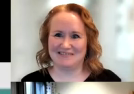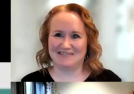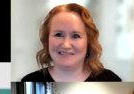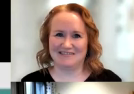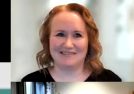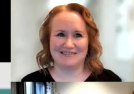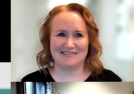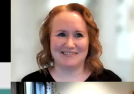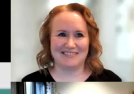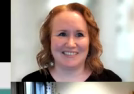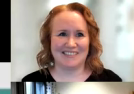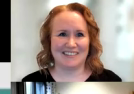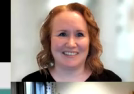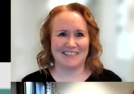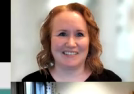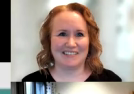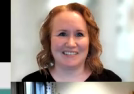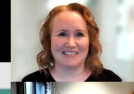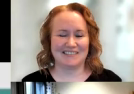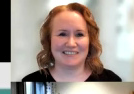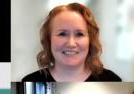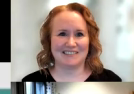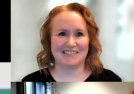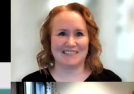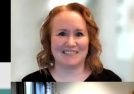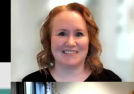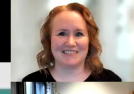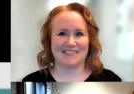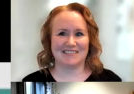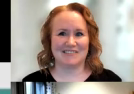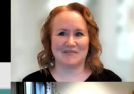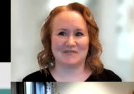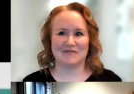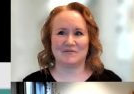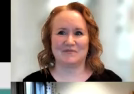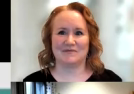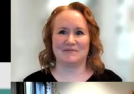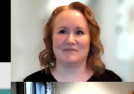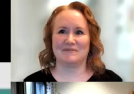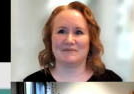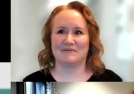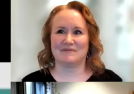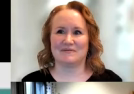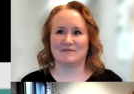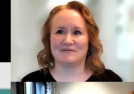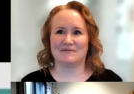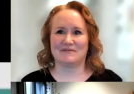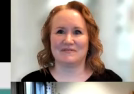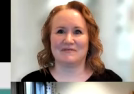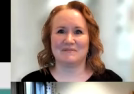ikke kan svare på nå, så understreker jeg dette med å sende oss e-post. Vi ønsker spørsmål tilsendt. Det er veldig